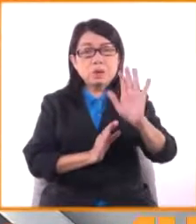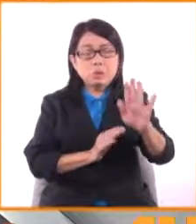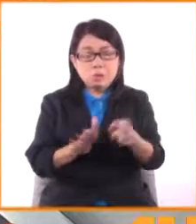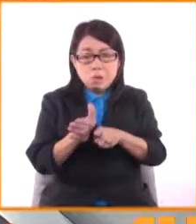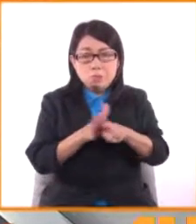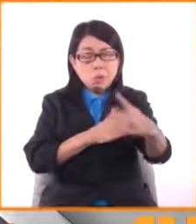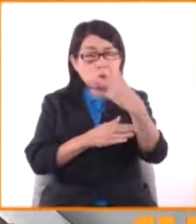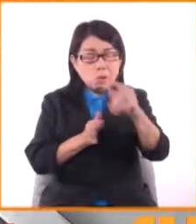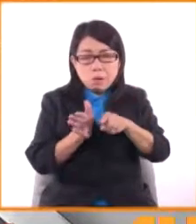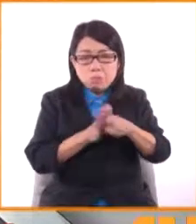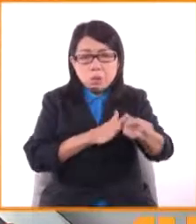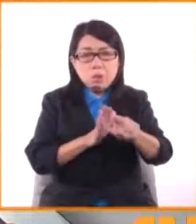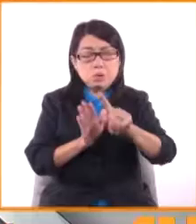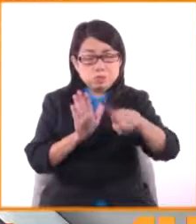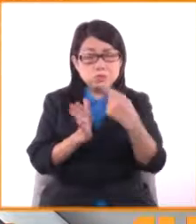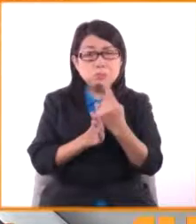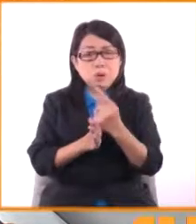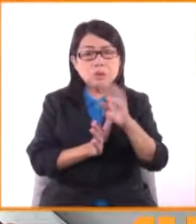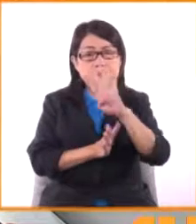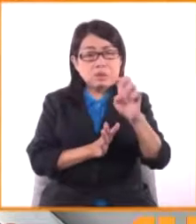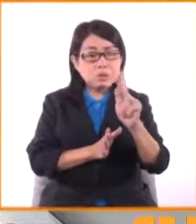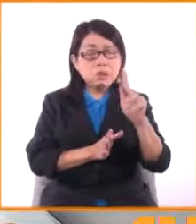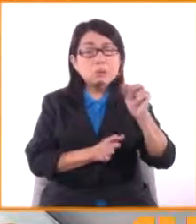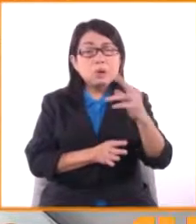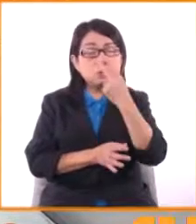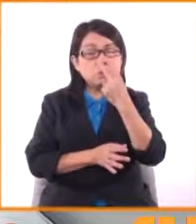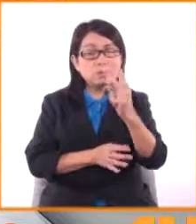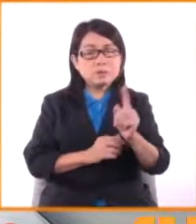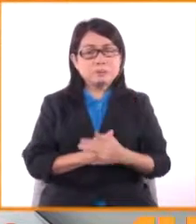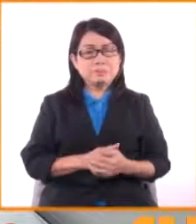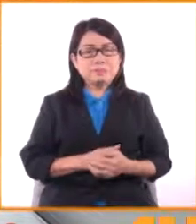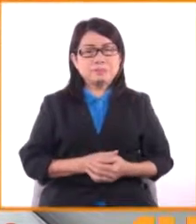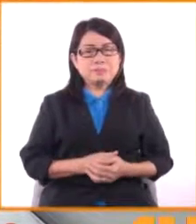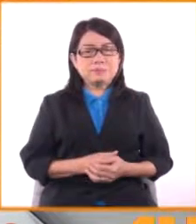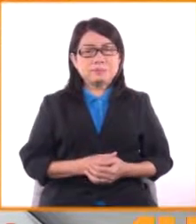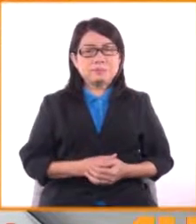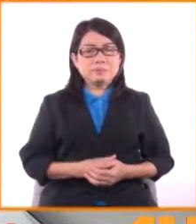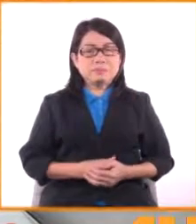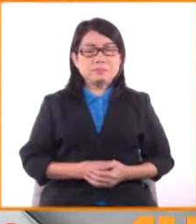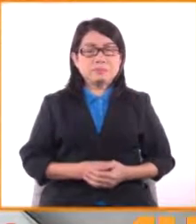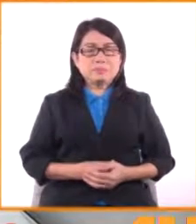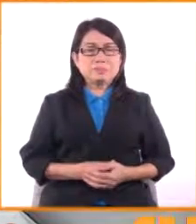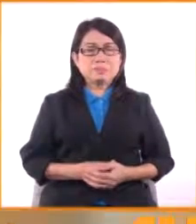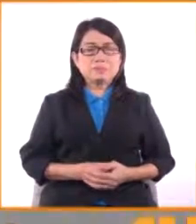ลุ400กิโลเมตรต่อชั่วโมงแล้วเป็นอย่างไรเดี๋ยวไปติดตามข่าวนี้พร้อมข่าวอื่นที่น่าสนใจในสรุปข่าวรอบวันกันเลย